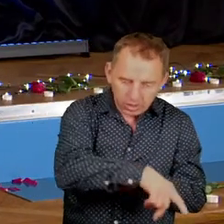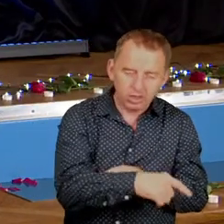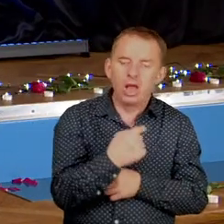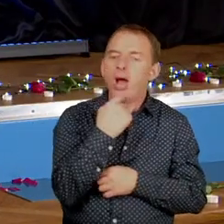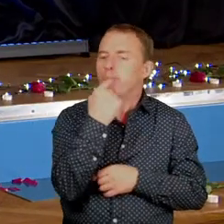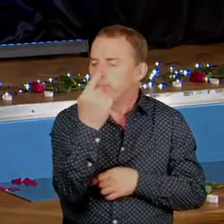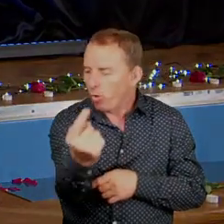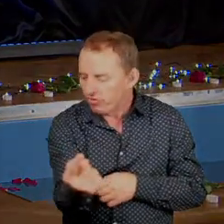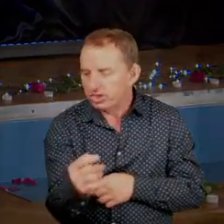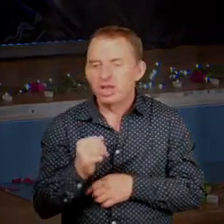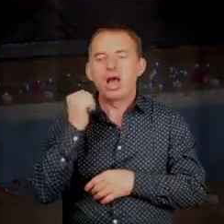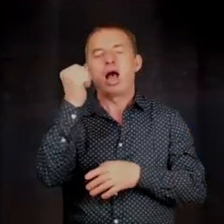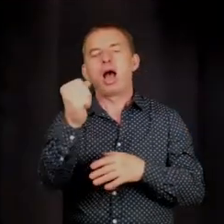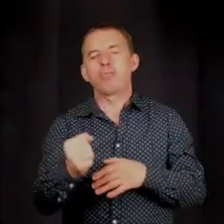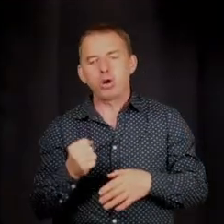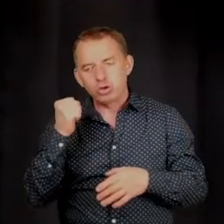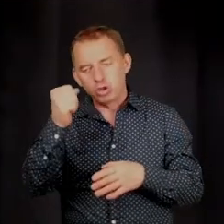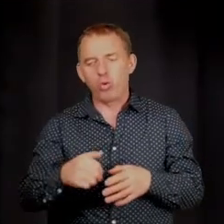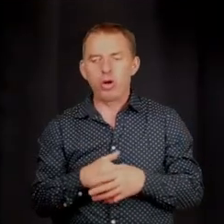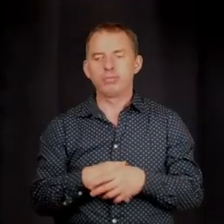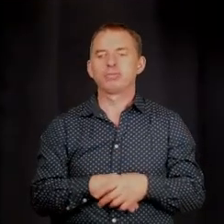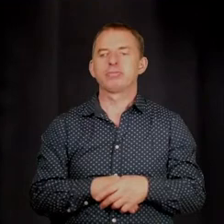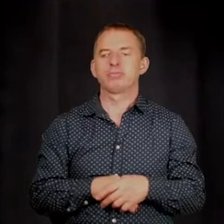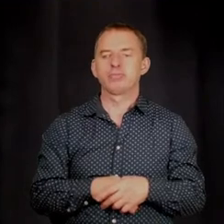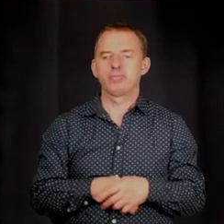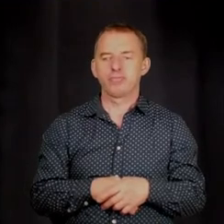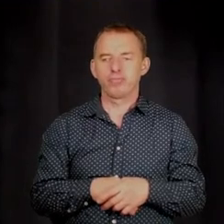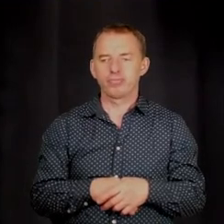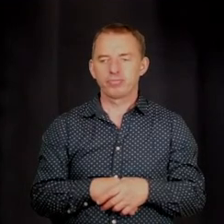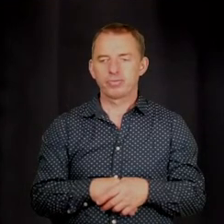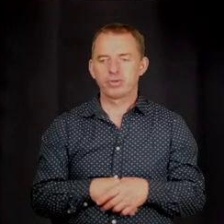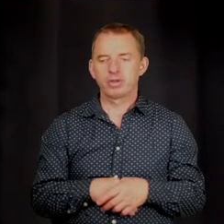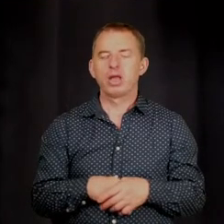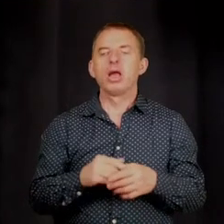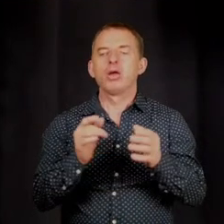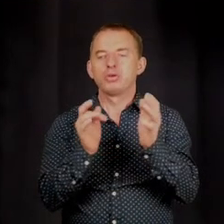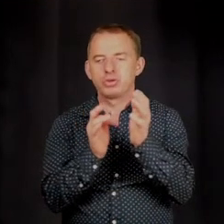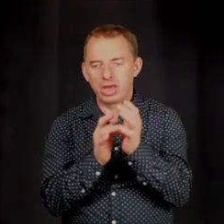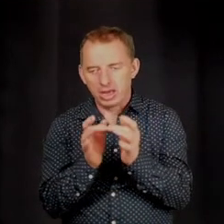apostołom. Now Jesus' ascension to heaven was a very real event.